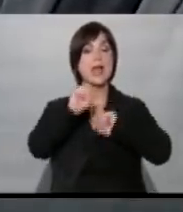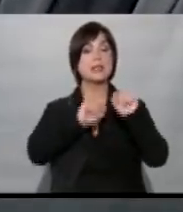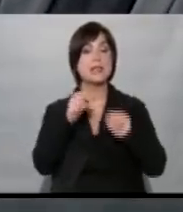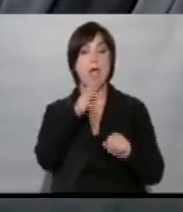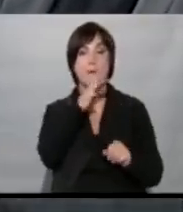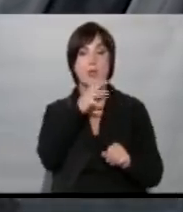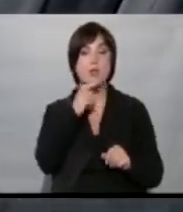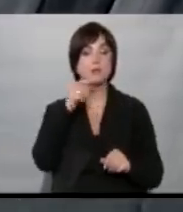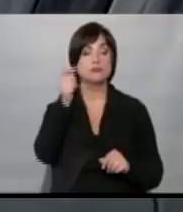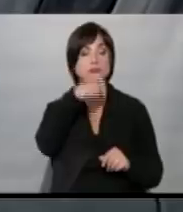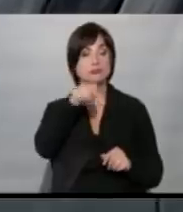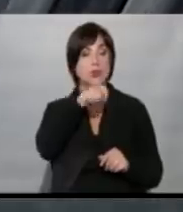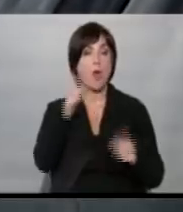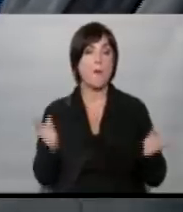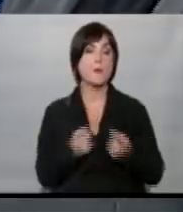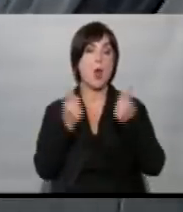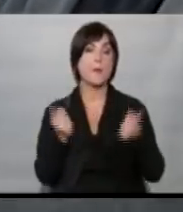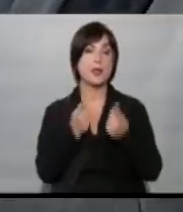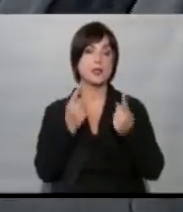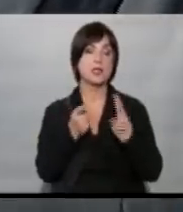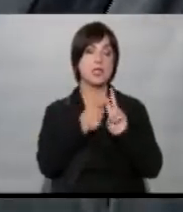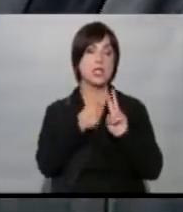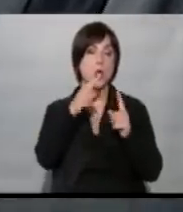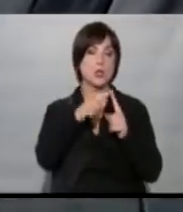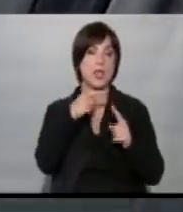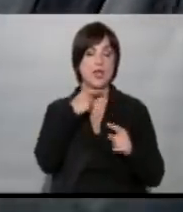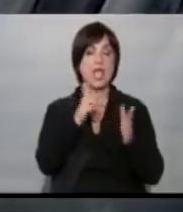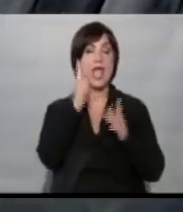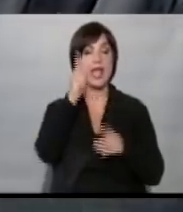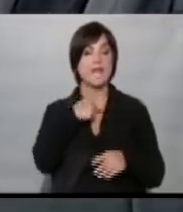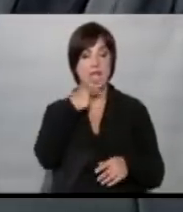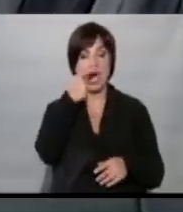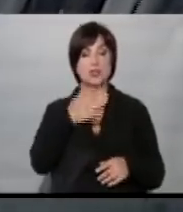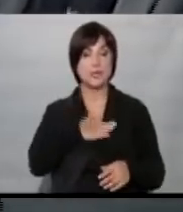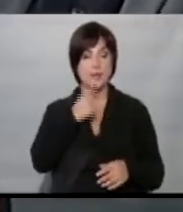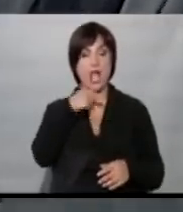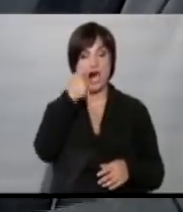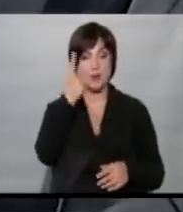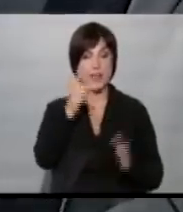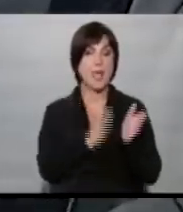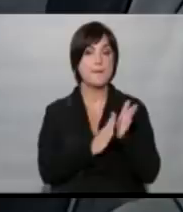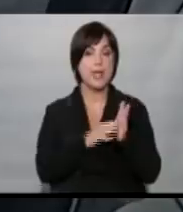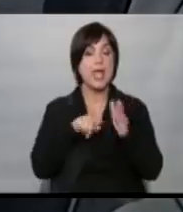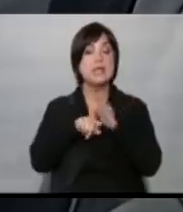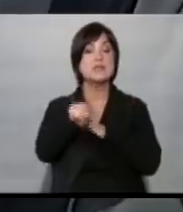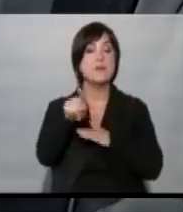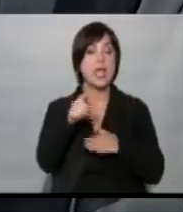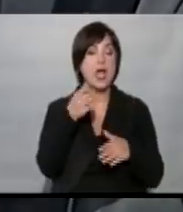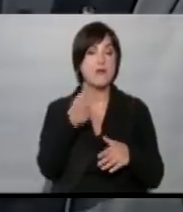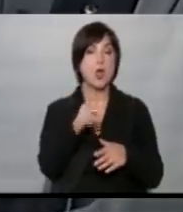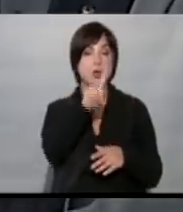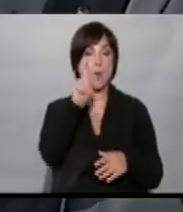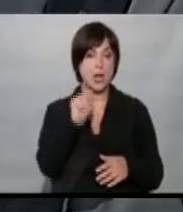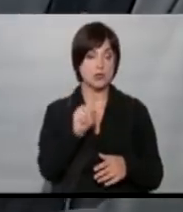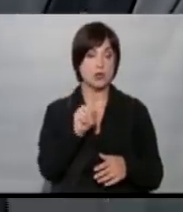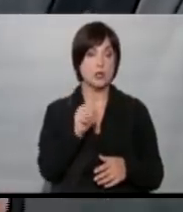кој што се заведени од пропагандата на Никола. Јас ќе ви кажам еден пример, младен. Сакам значи, да кажам еден пример. Избегавме од